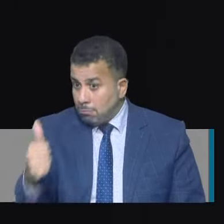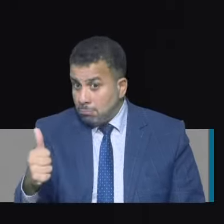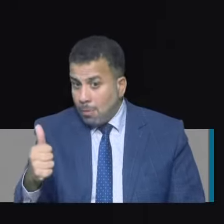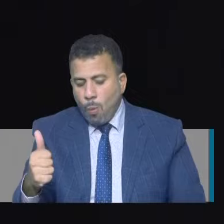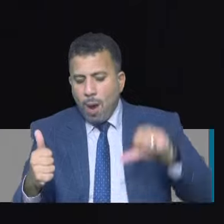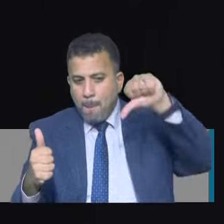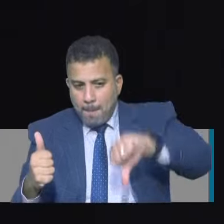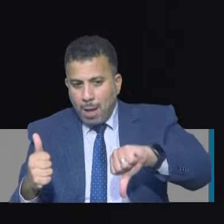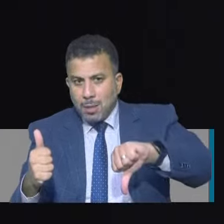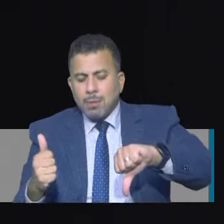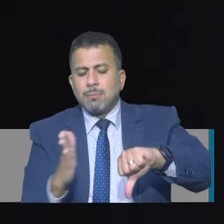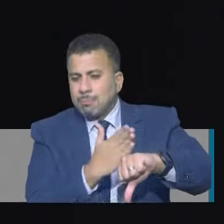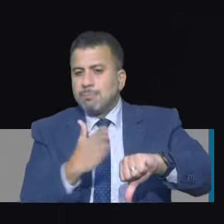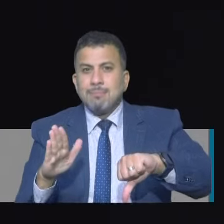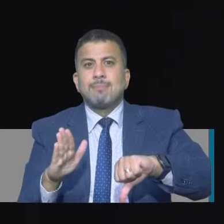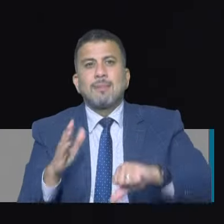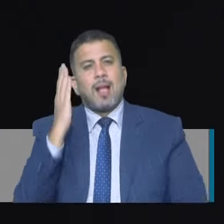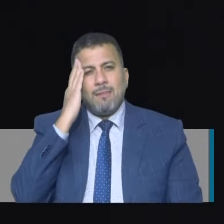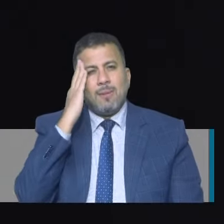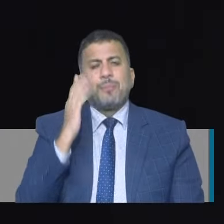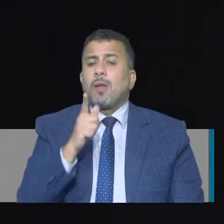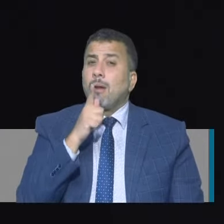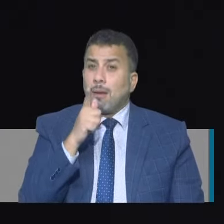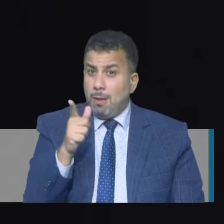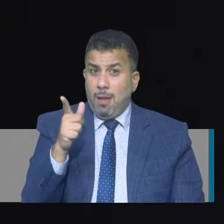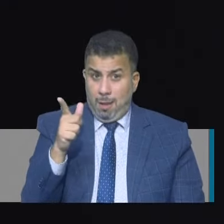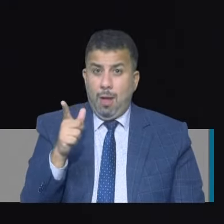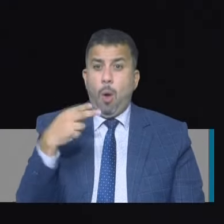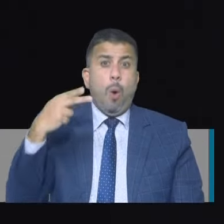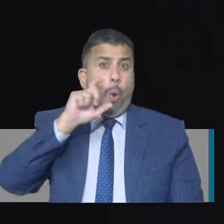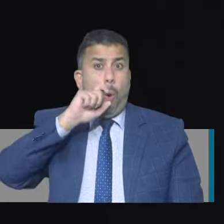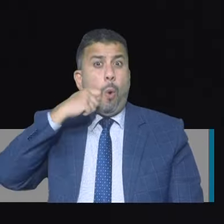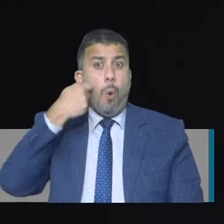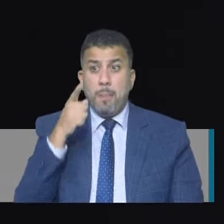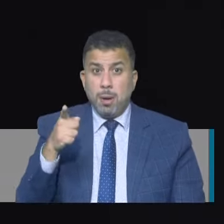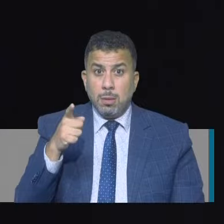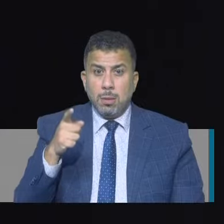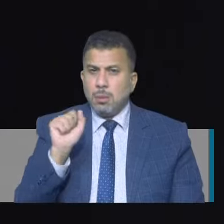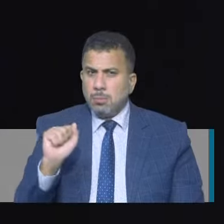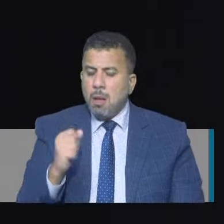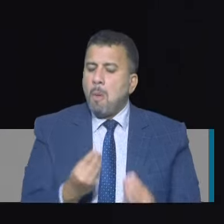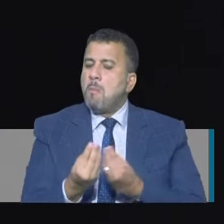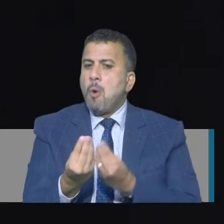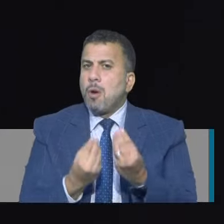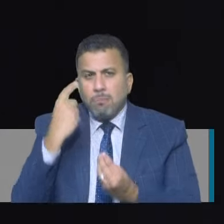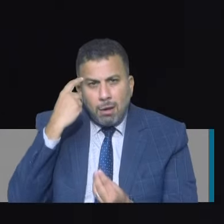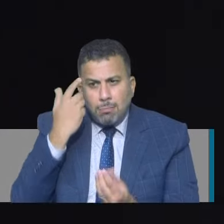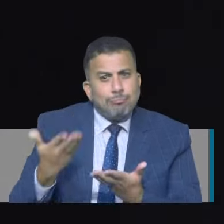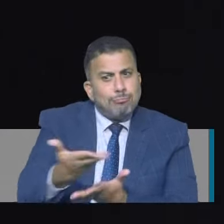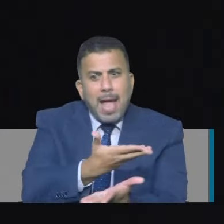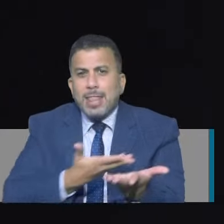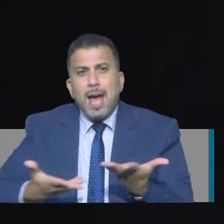والباطل ولكنه بالرغم من كل ذلك فقد كان رمزا للمرونه في